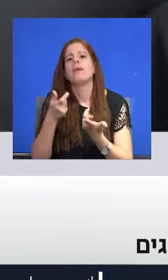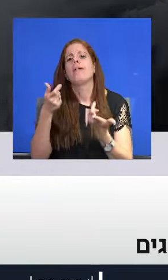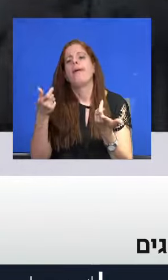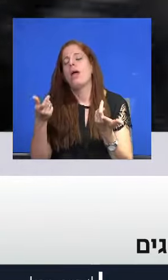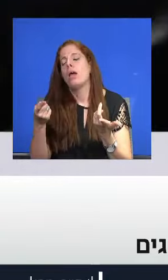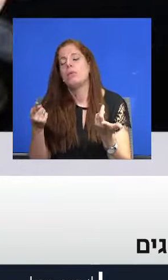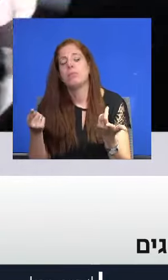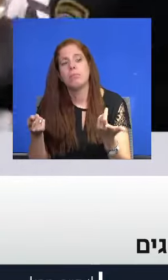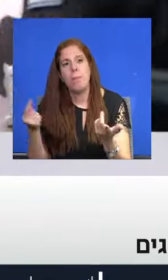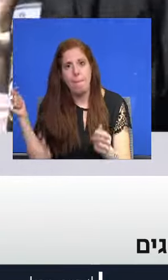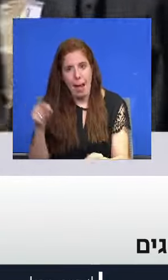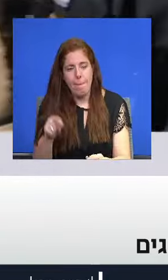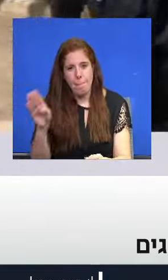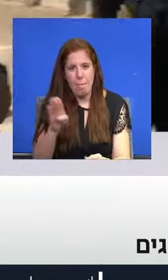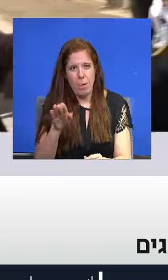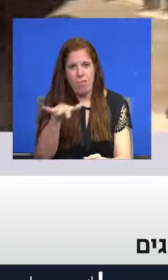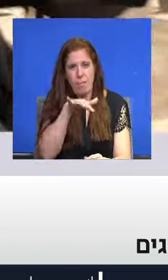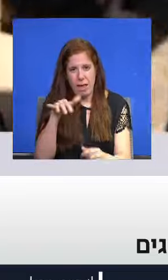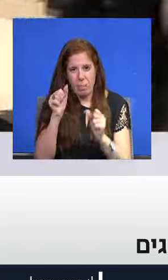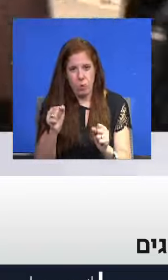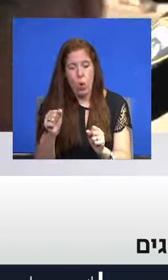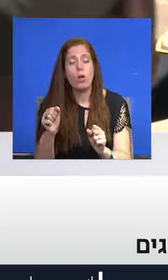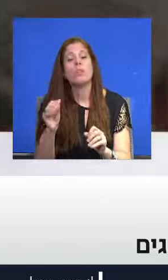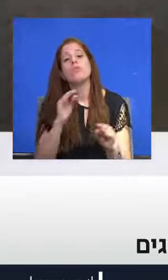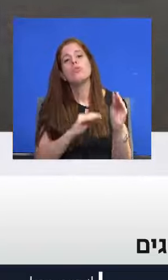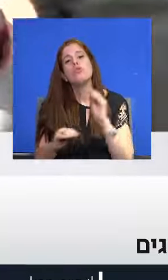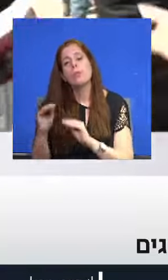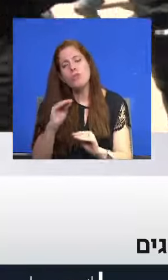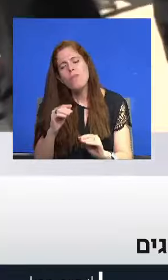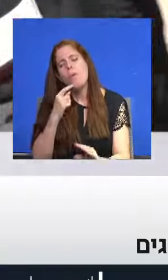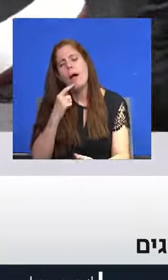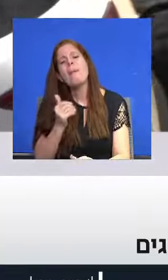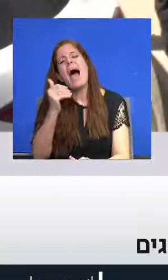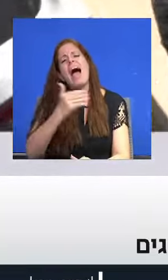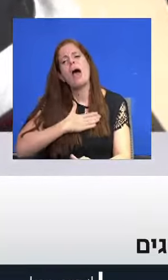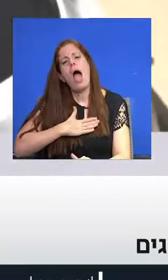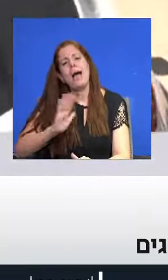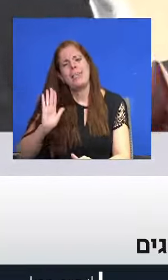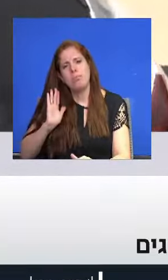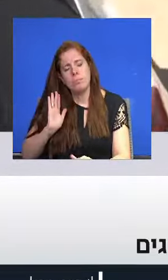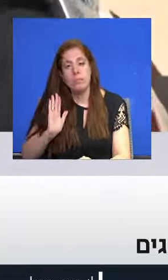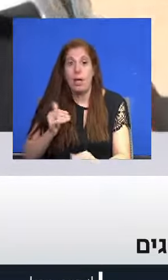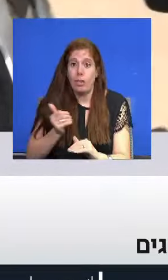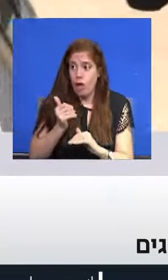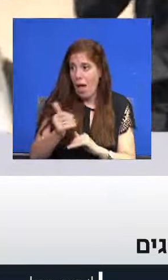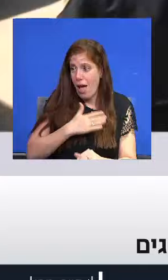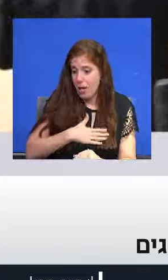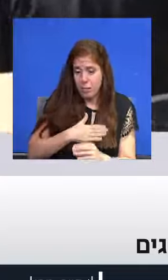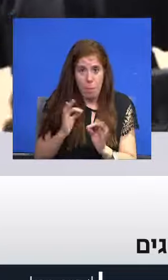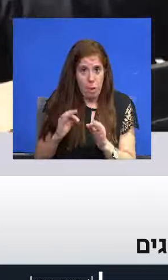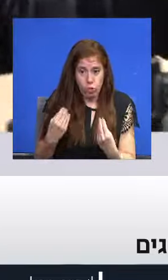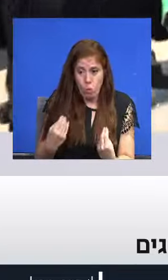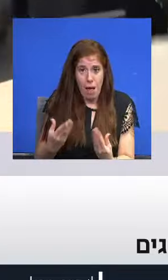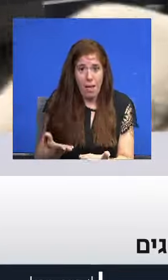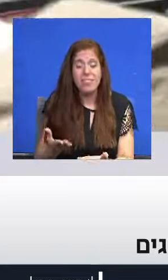באים נתניהו ומערכת הביטחון משתמשים בצמד המילים המוכר, אחרי החגים. אלא שאחרי החגים ממש תכף מגיע מיכל,